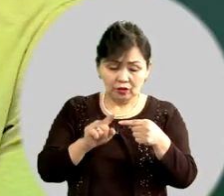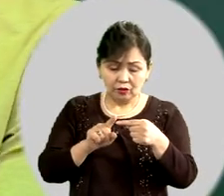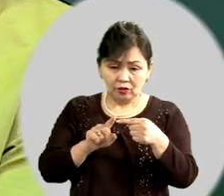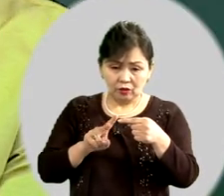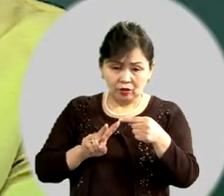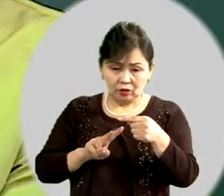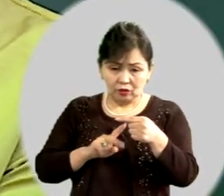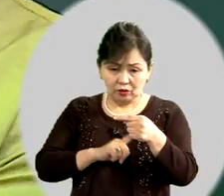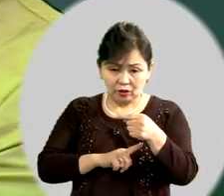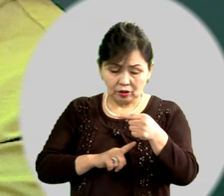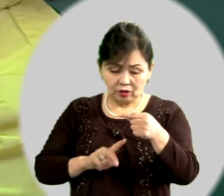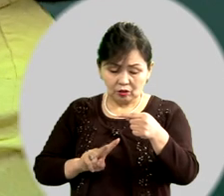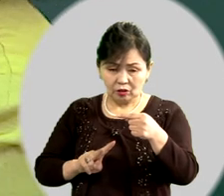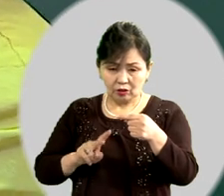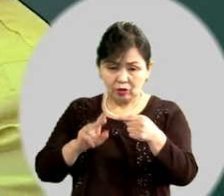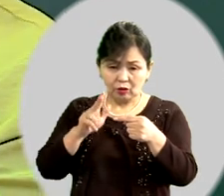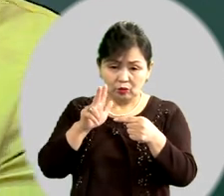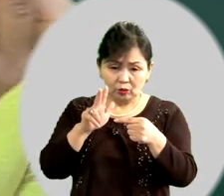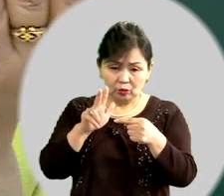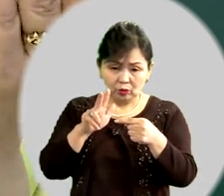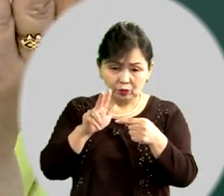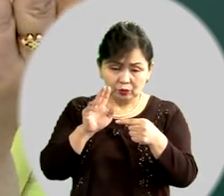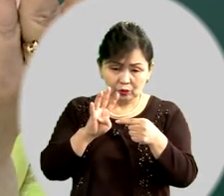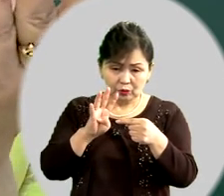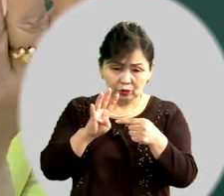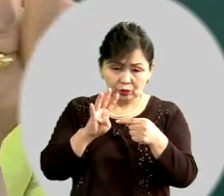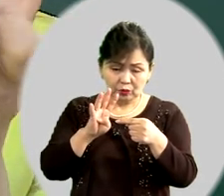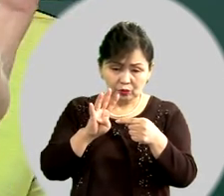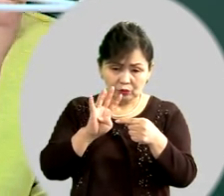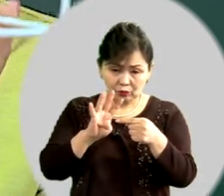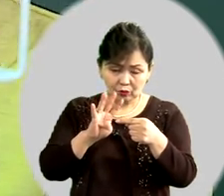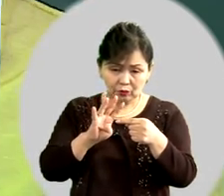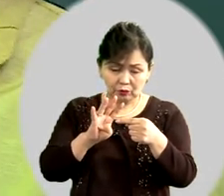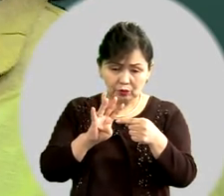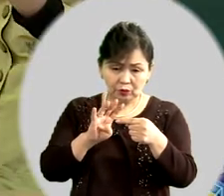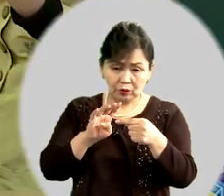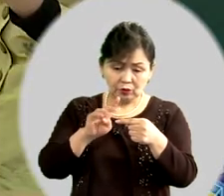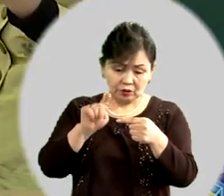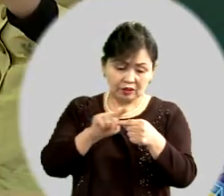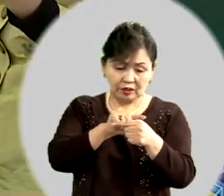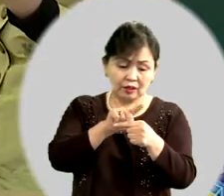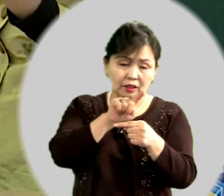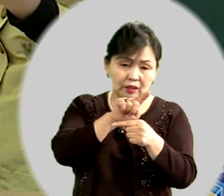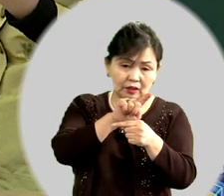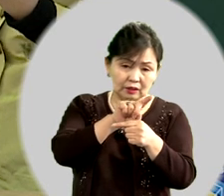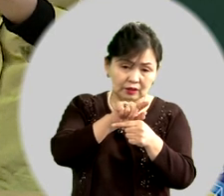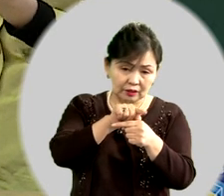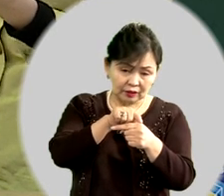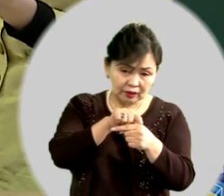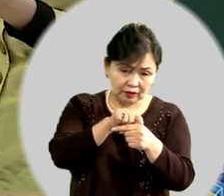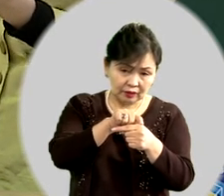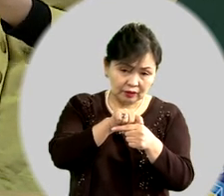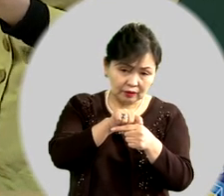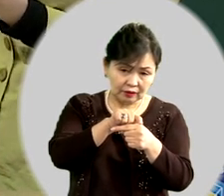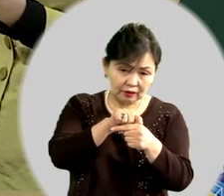2 за энд 3 4 доороо 4 ороо байна. Тэгвэл дээрээ хэдэн ороо байгаа бол?